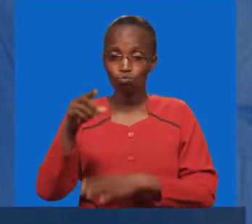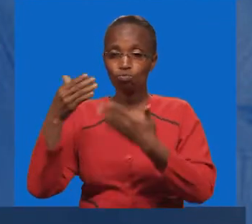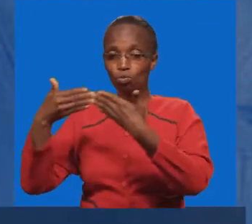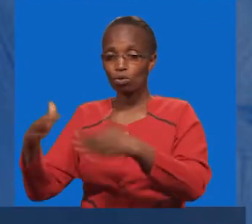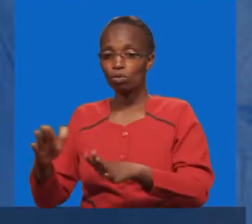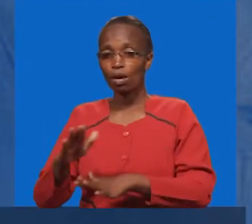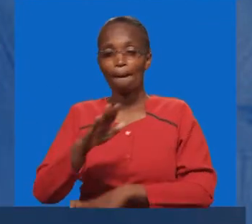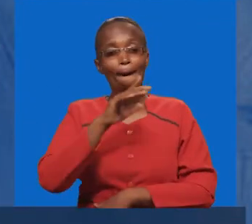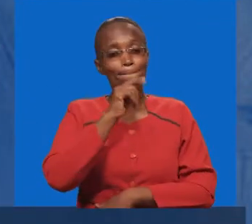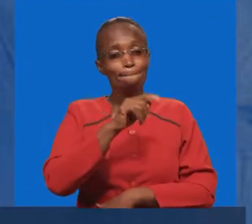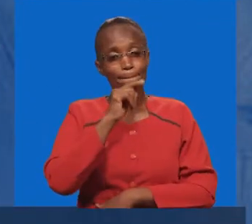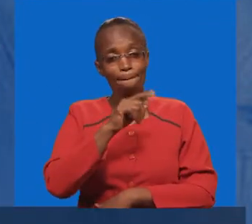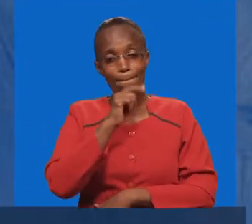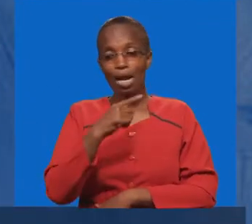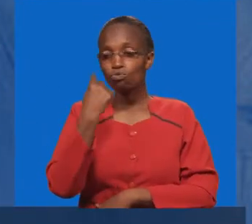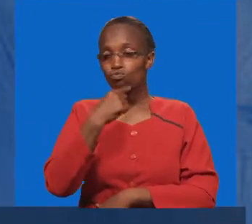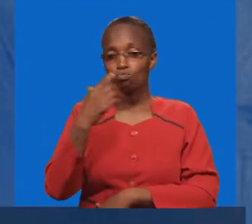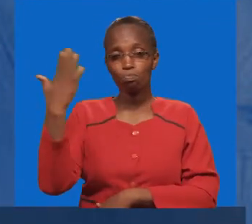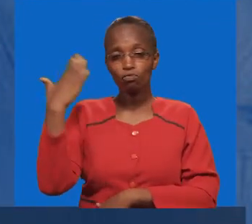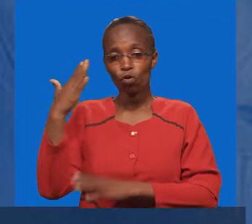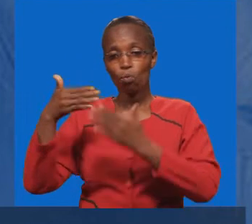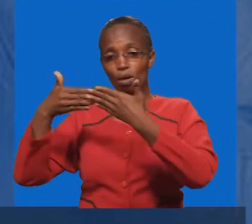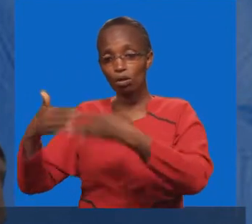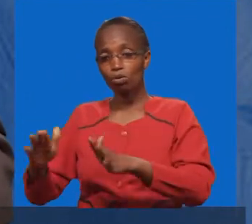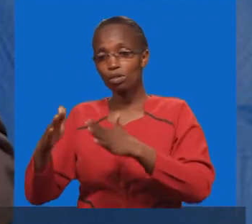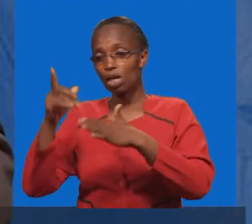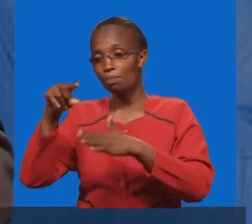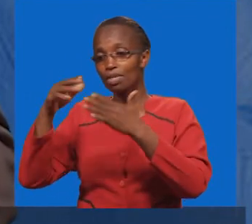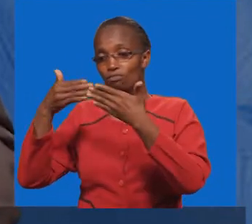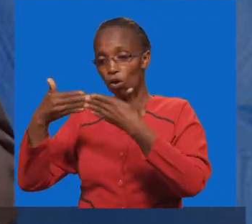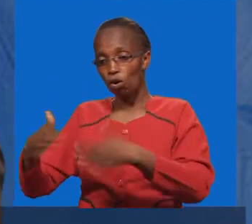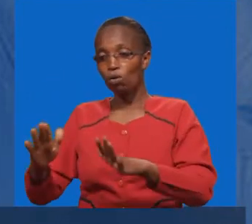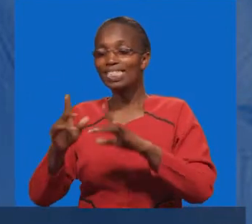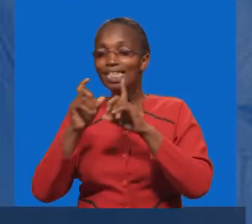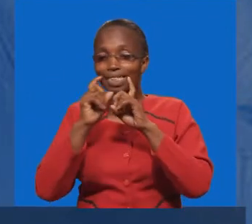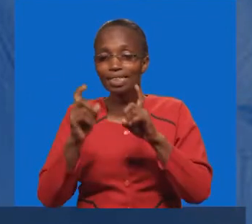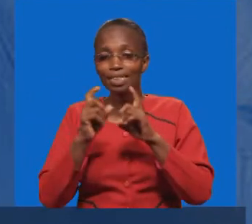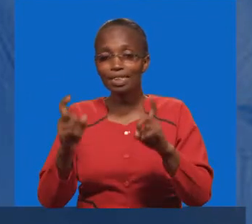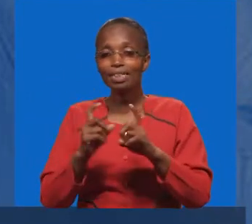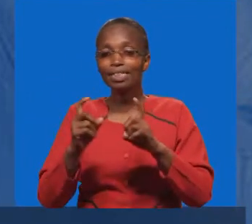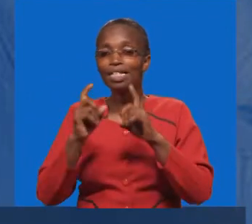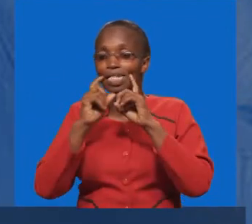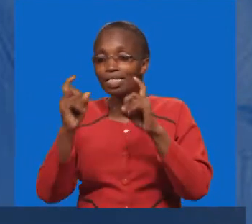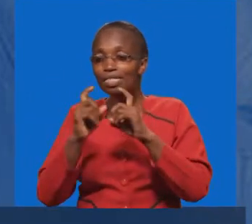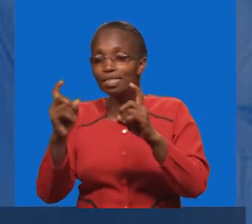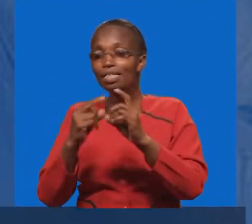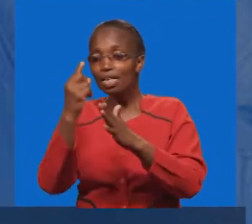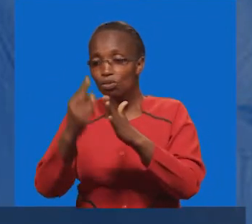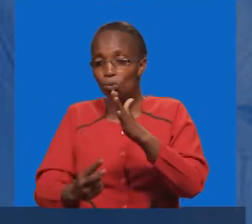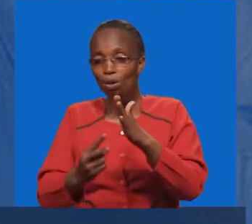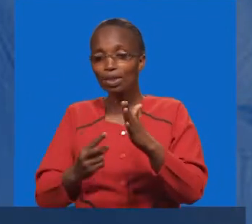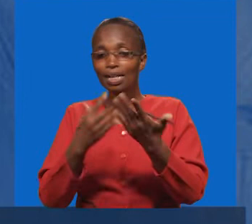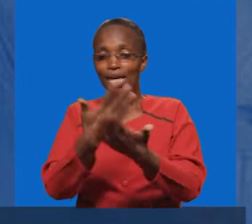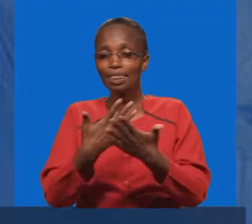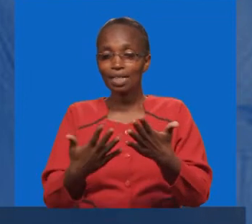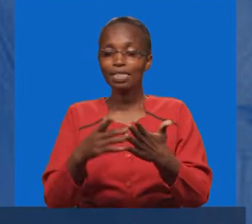mwanadamu. Mimi na wewe. Mwanadamu ni ambaye amepotea. Na tunajua amepotea katika dhambi. Na tunajua